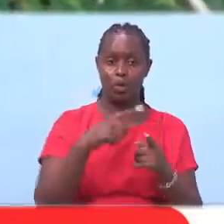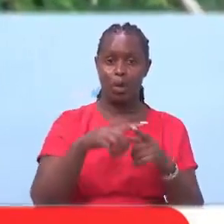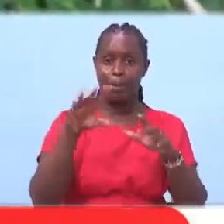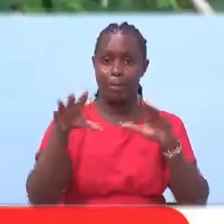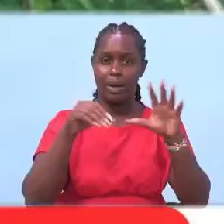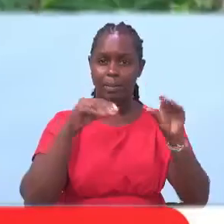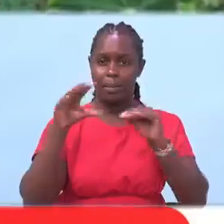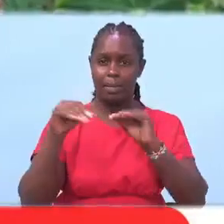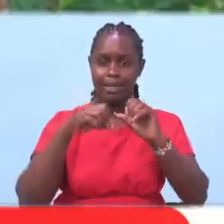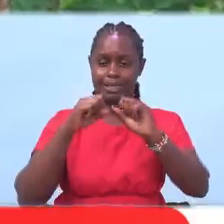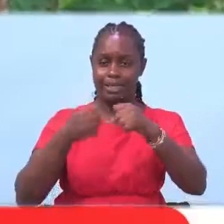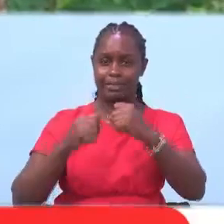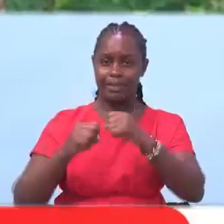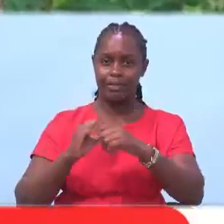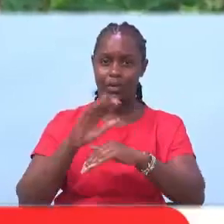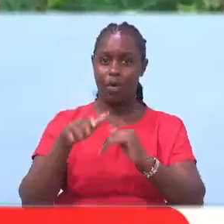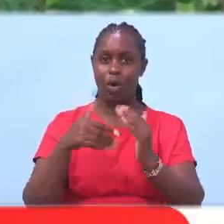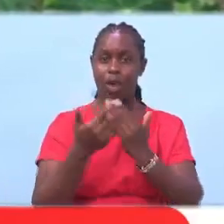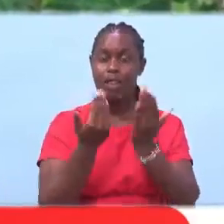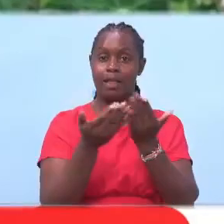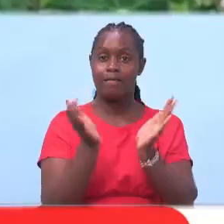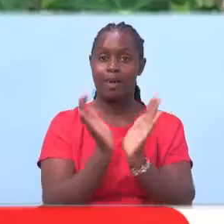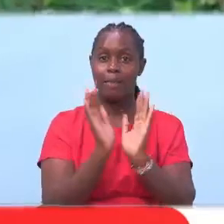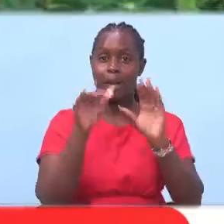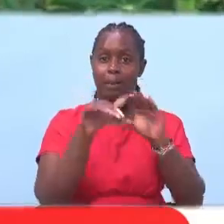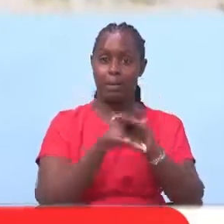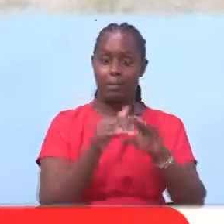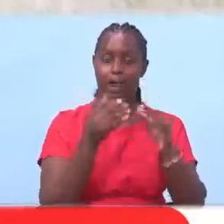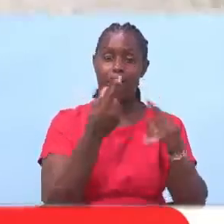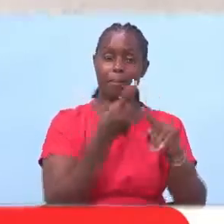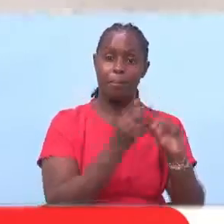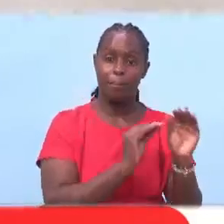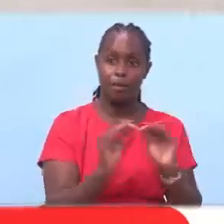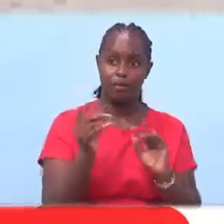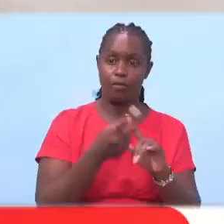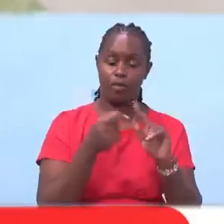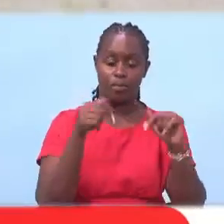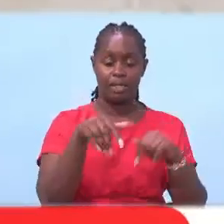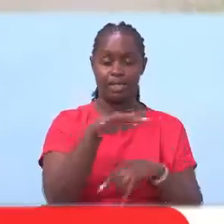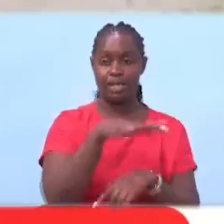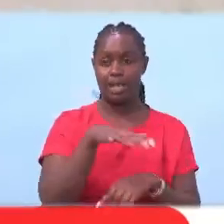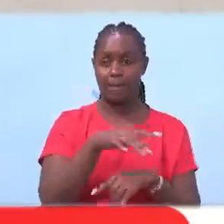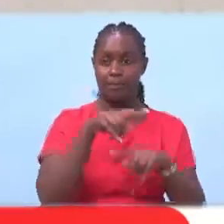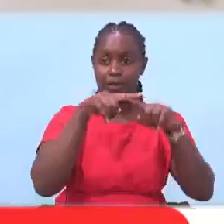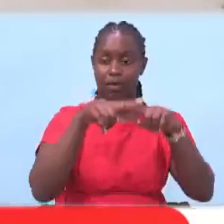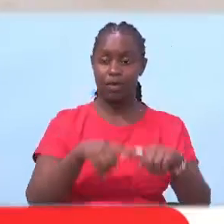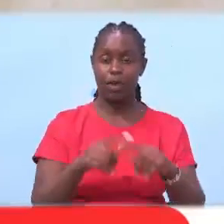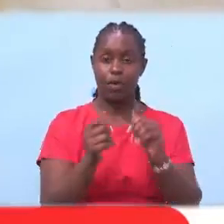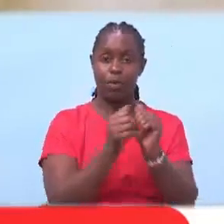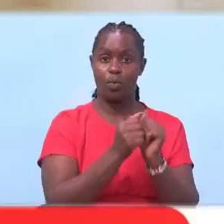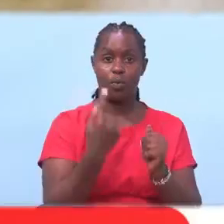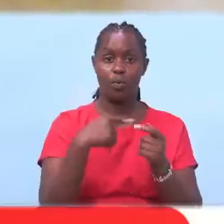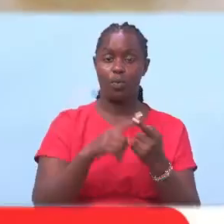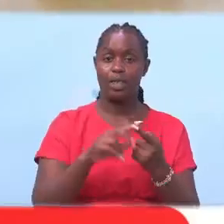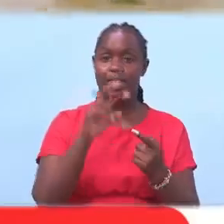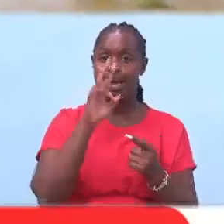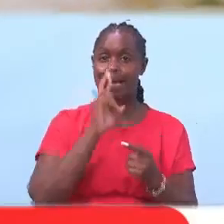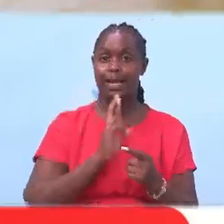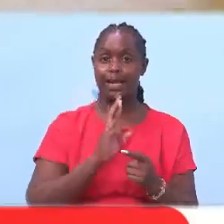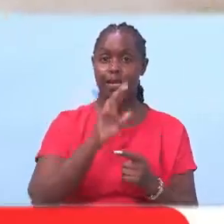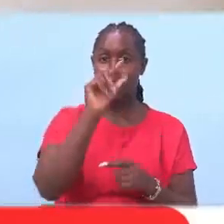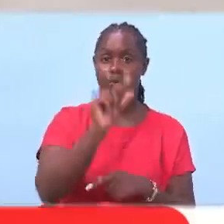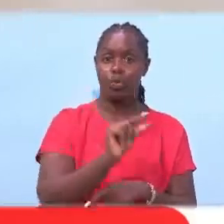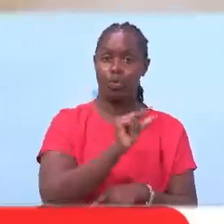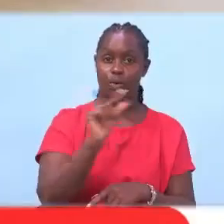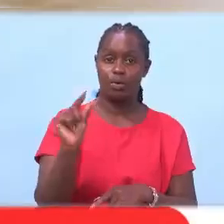mto wa Tana River, kwamba watoke katika sehemu hizi. Kulingana na shirika la Msalaba Mwekundu nchini, kufikia